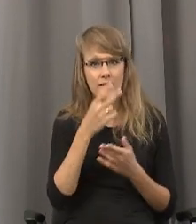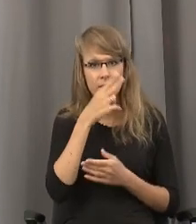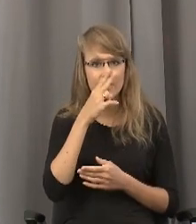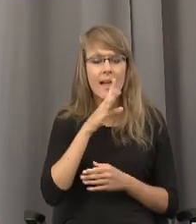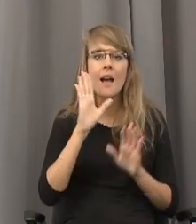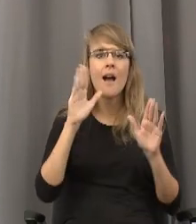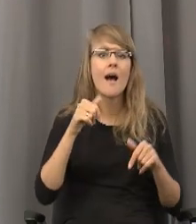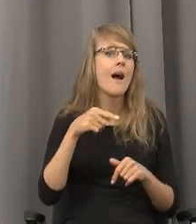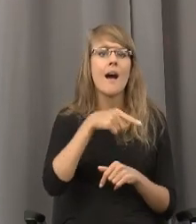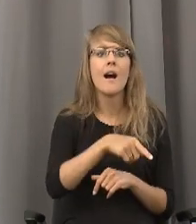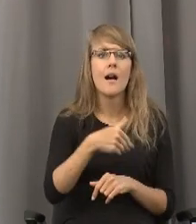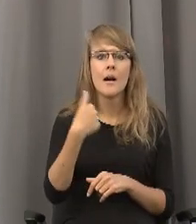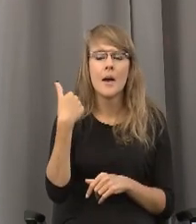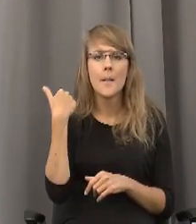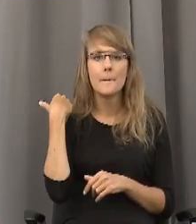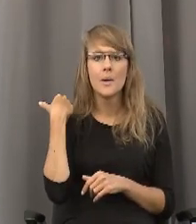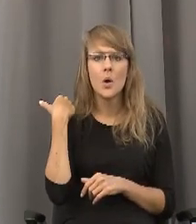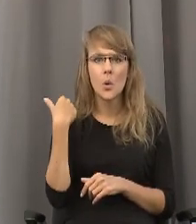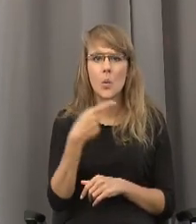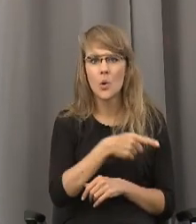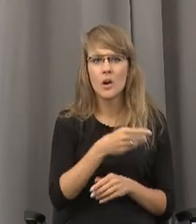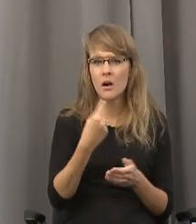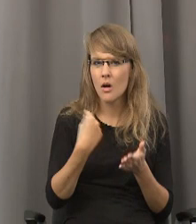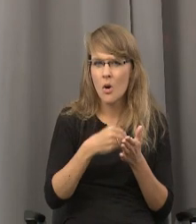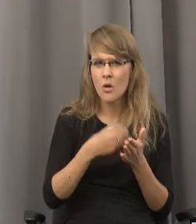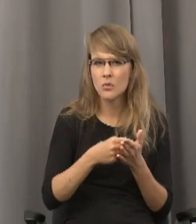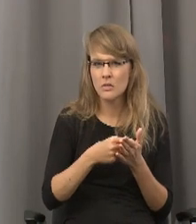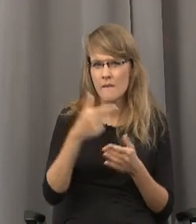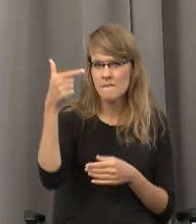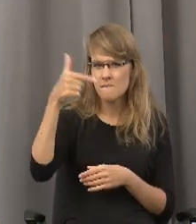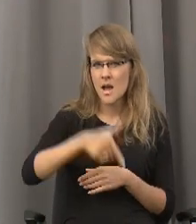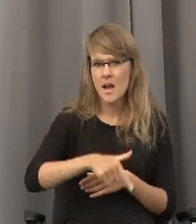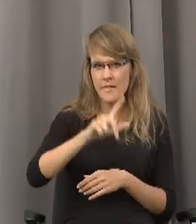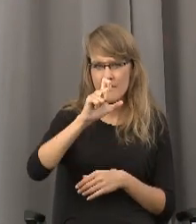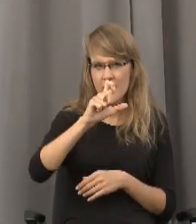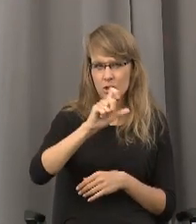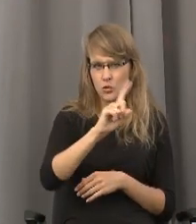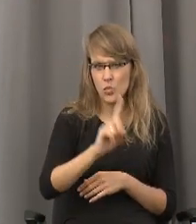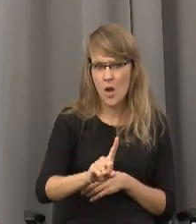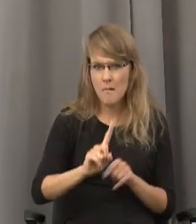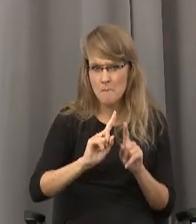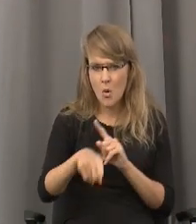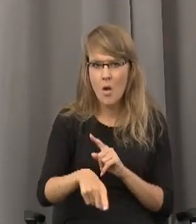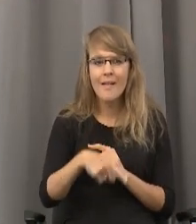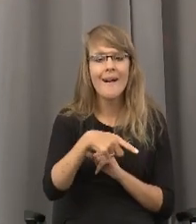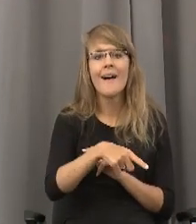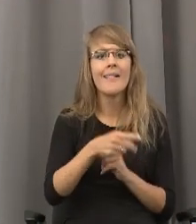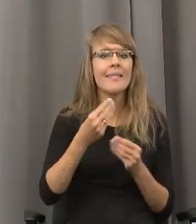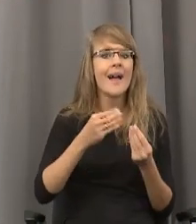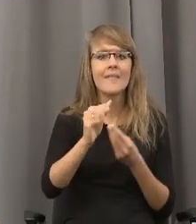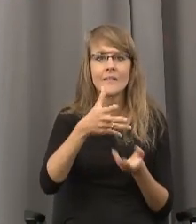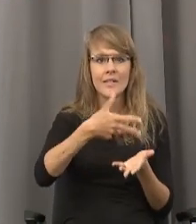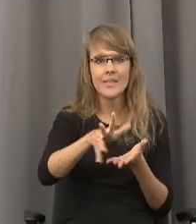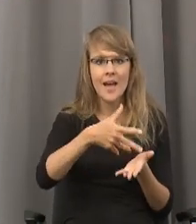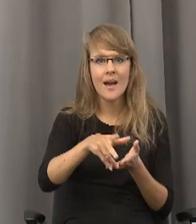tych kosztach, które tam sięgały prawie 2000, ponad 2200 zł, największą wartość to jest opłata